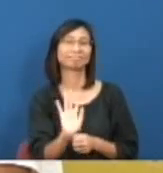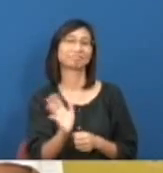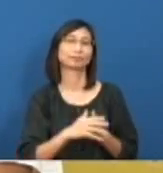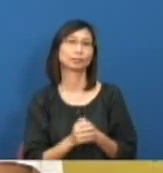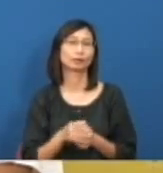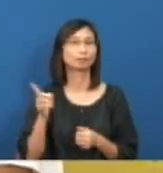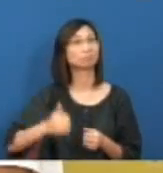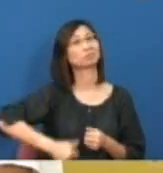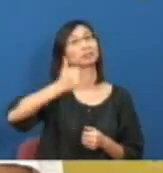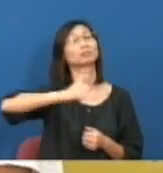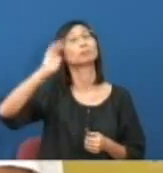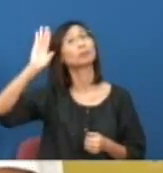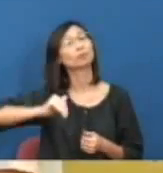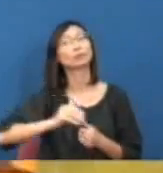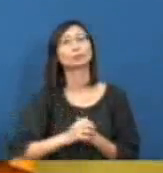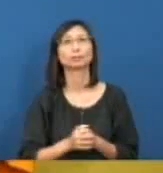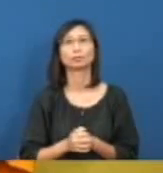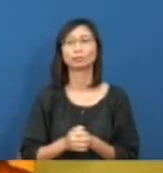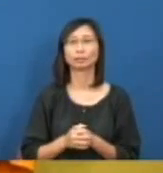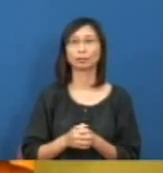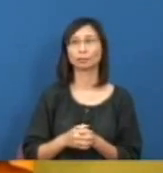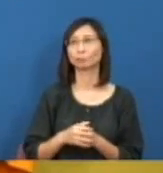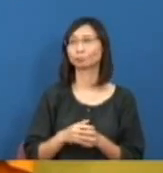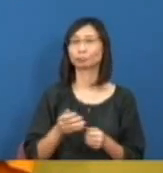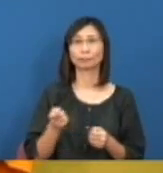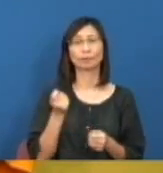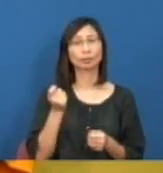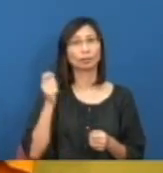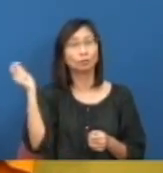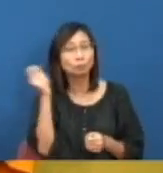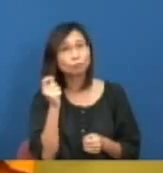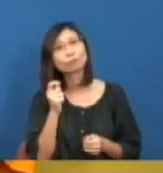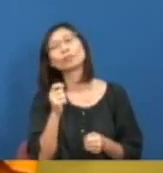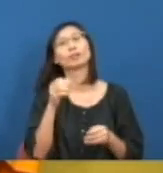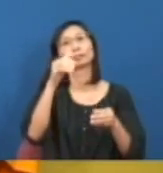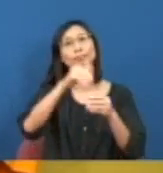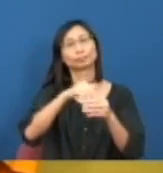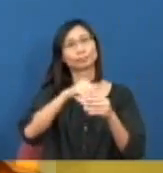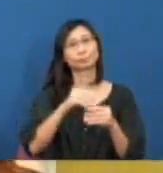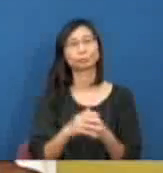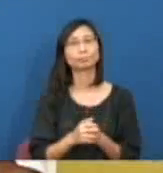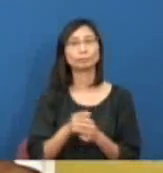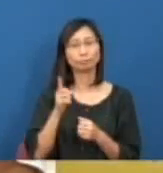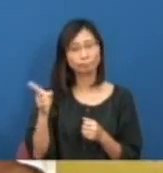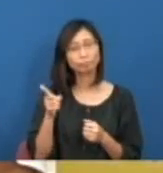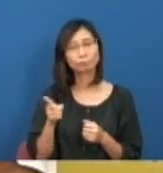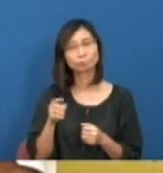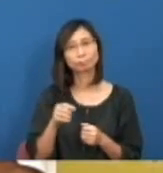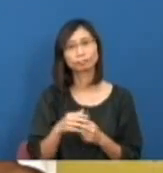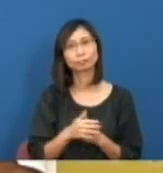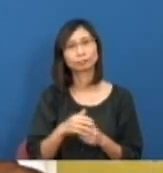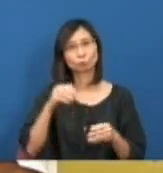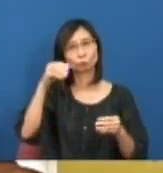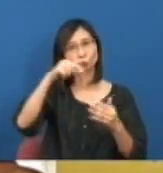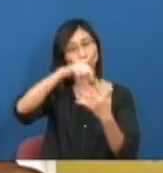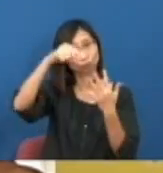了，係嘛？即係 都係打個急牌，即係都係一急就會有票啊嘛。 唔係咁你即係佢嗱，當然佢係喺度選都未試